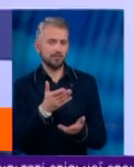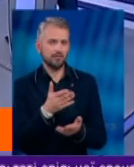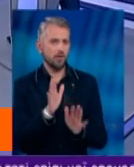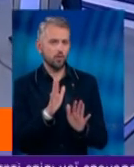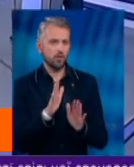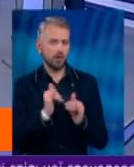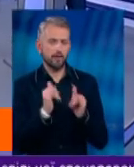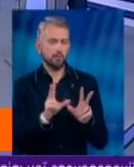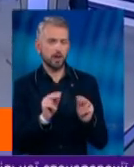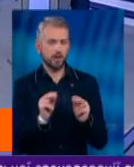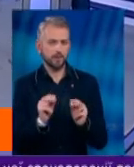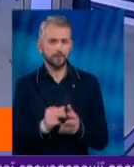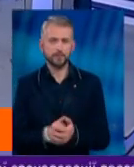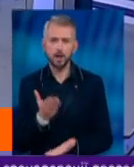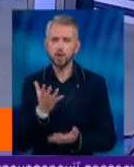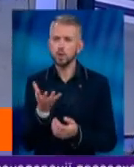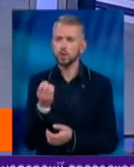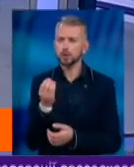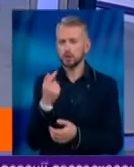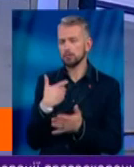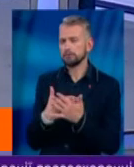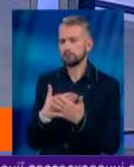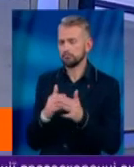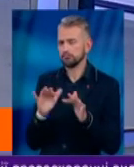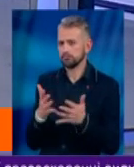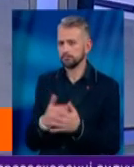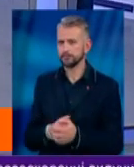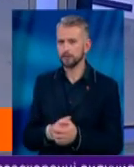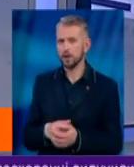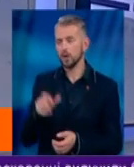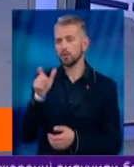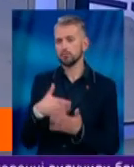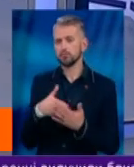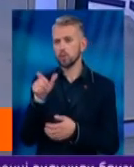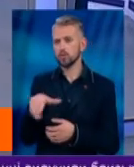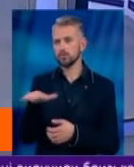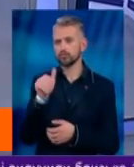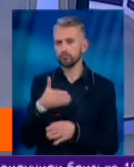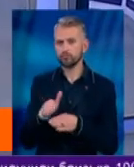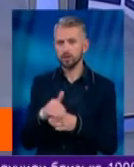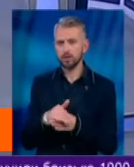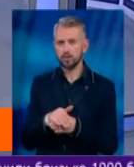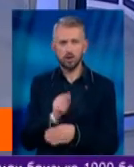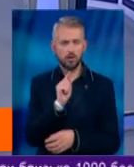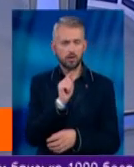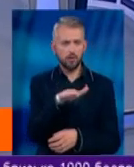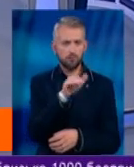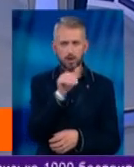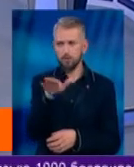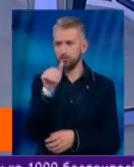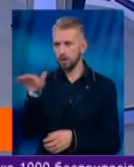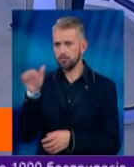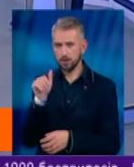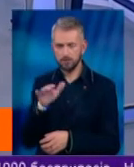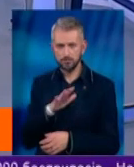во благо. Ну, якщо ще змоделювати такий приклад, скажімо, людина взяла кредит в кількох так установах,